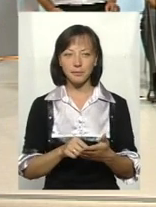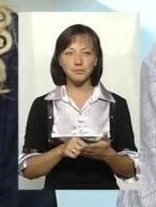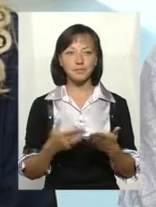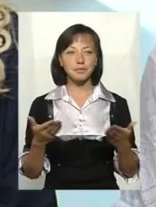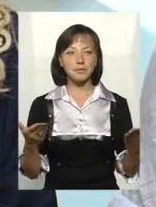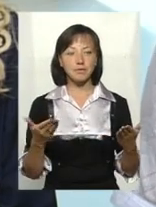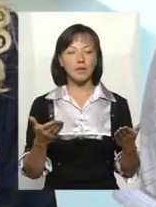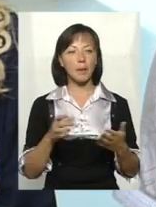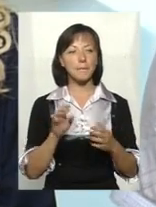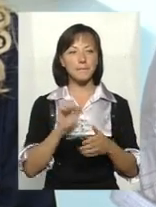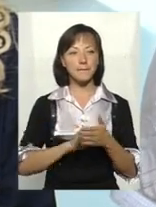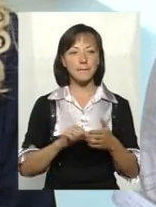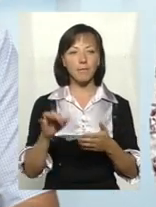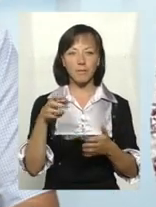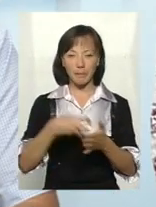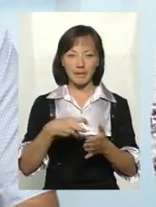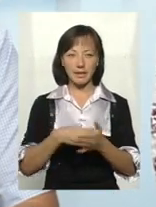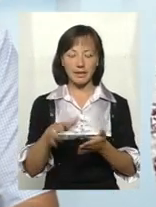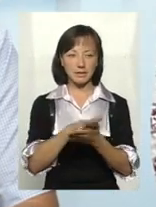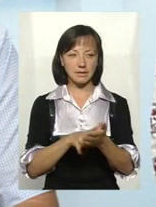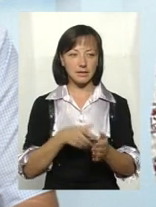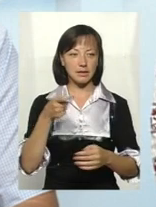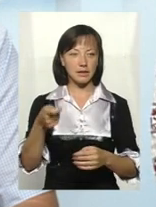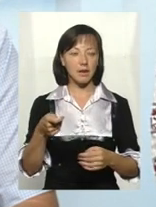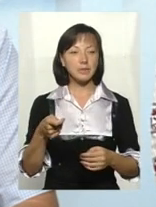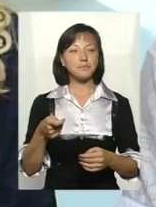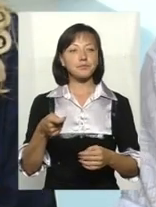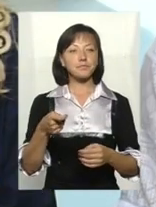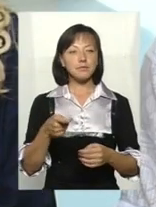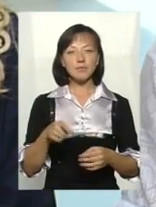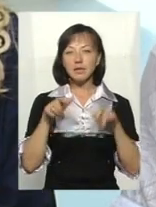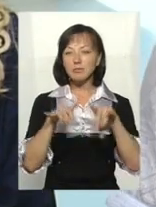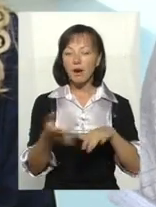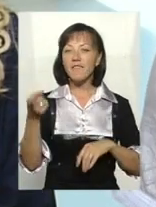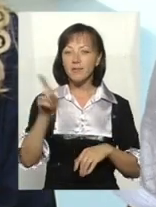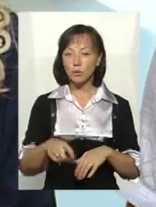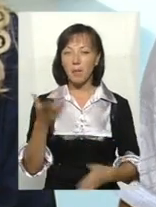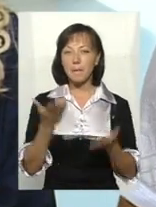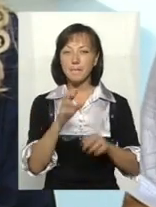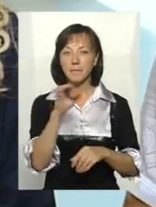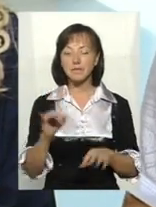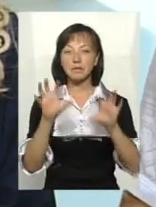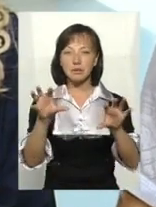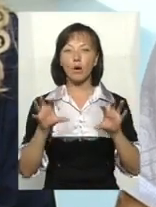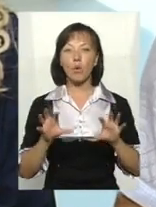приводу листів, з приводу петиції, річ у тому, що якби закон